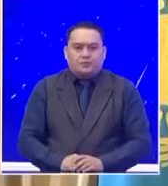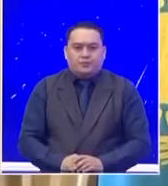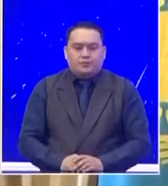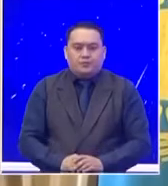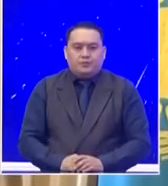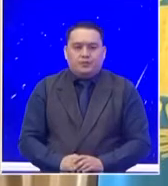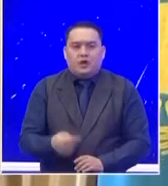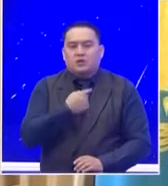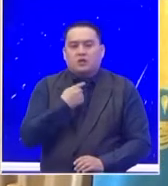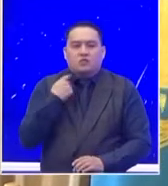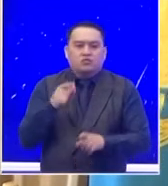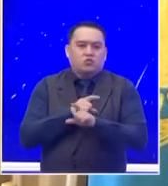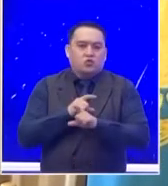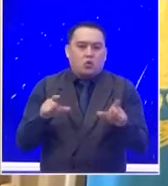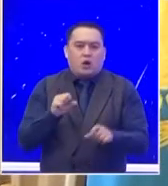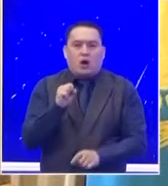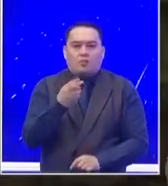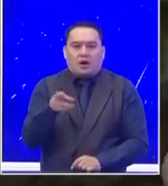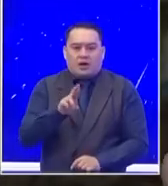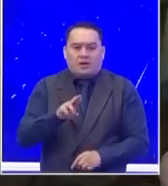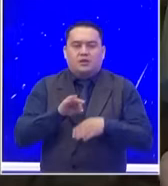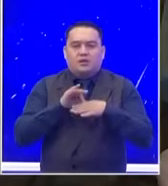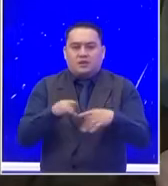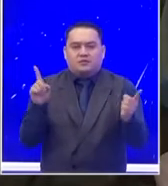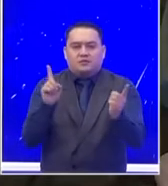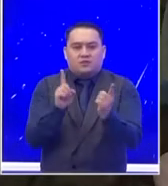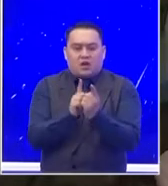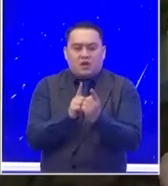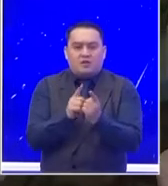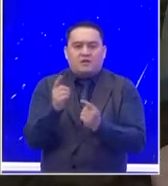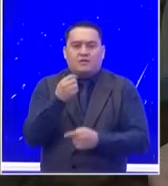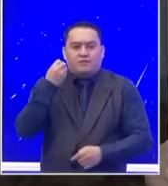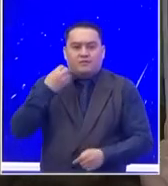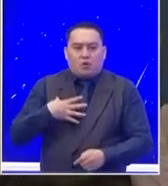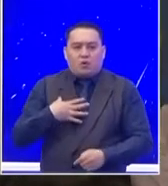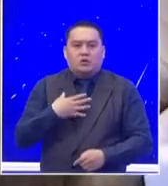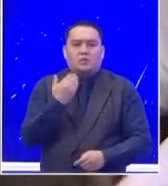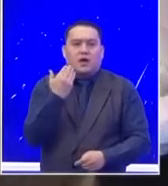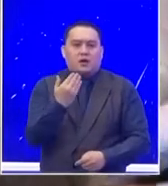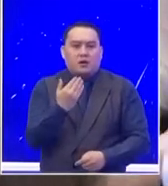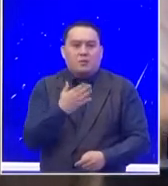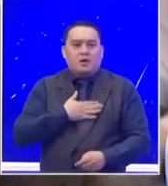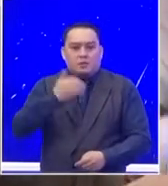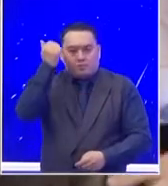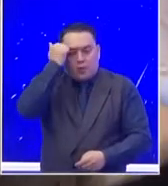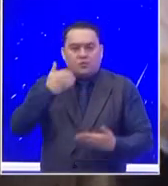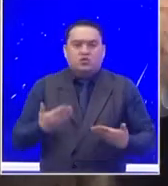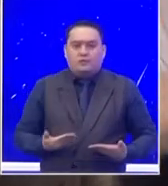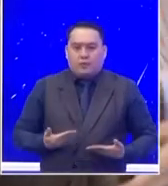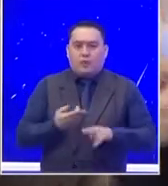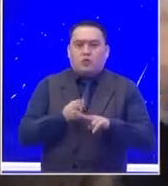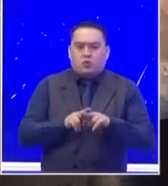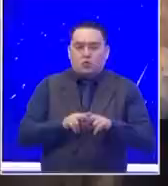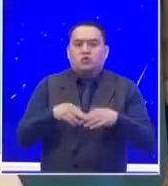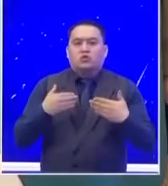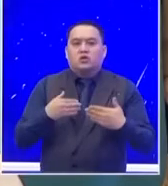В Талдыкурганской средней школе имени Абая прошла традиционная встреча учащихся с воинами-интернационалистами. «Пока мы помним, мы живем». Под таким